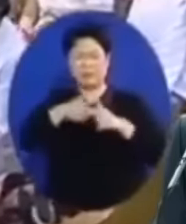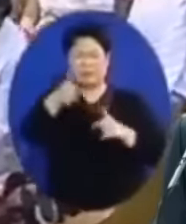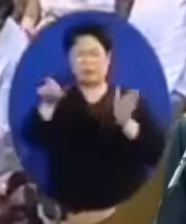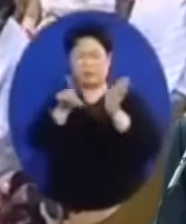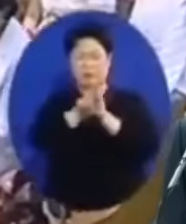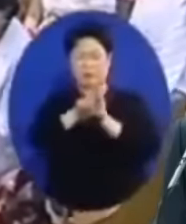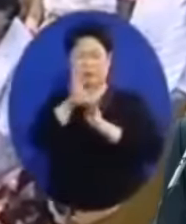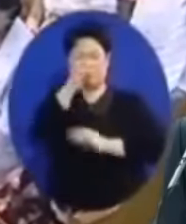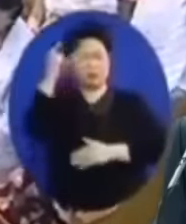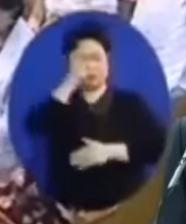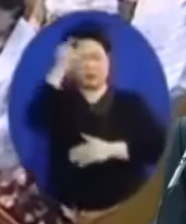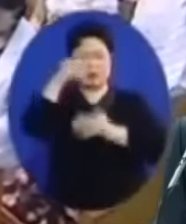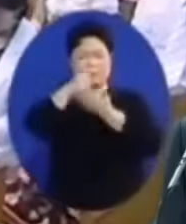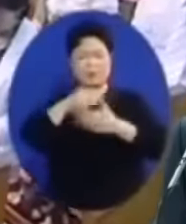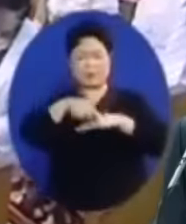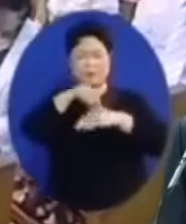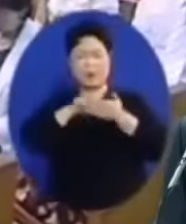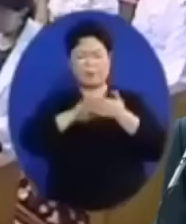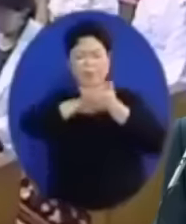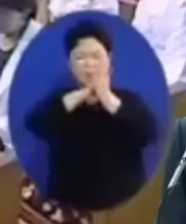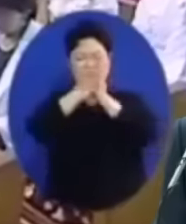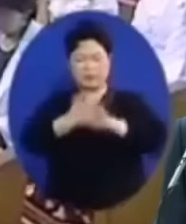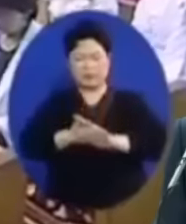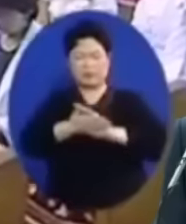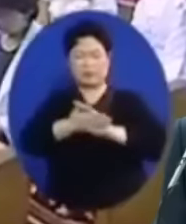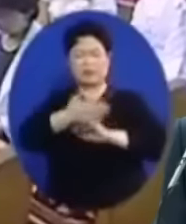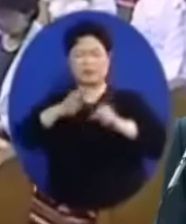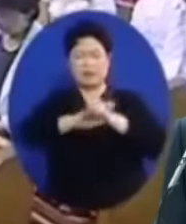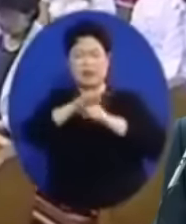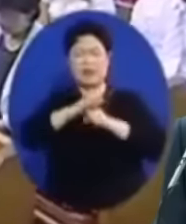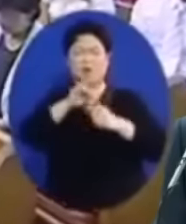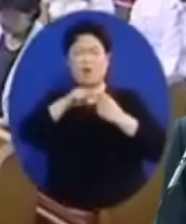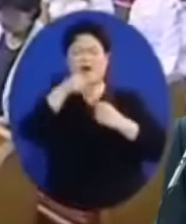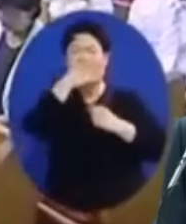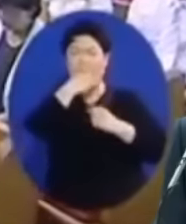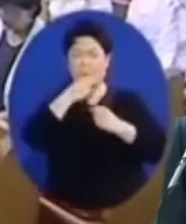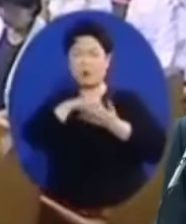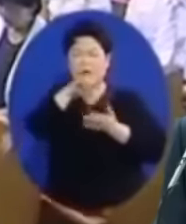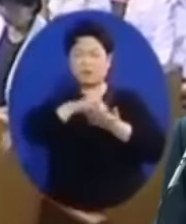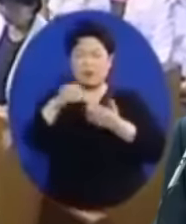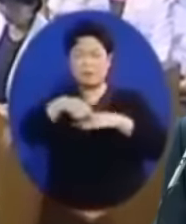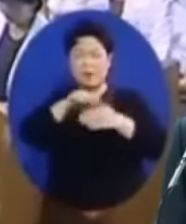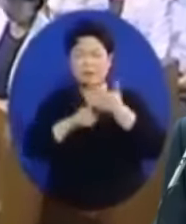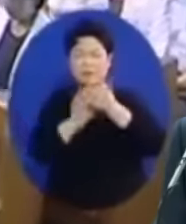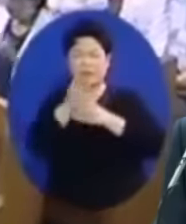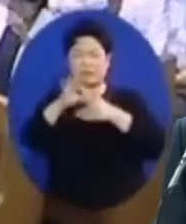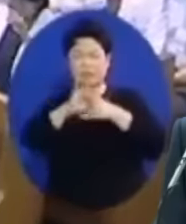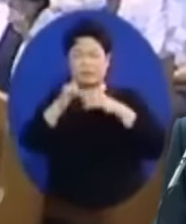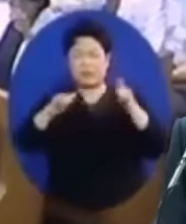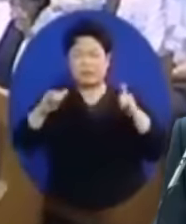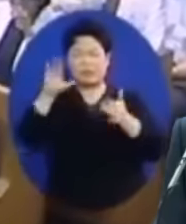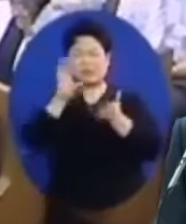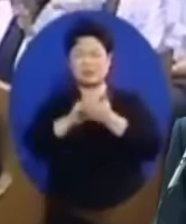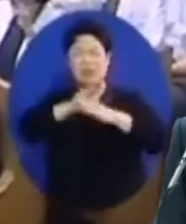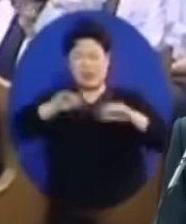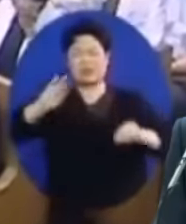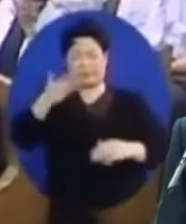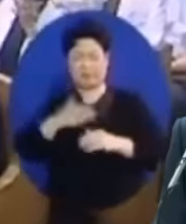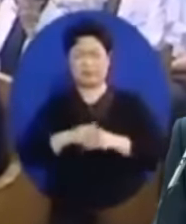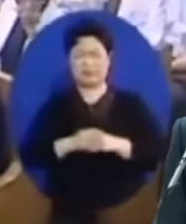믿고 성령받아 마음이 변화되어 사랑과 행복을 나눌 마음이 생기면 인생의 문제는 해결되게 되는